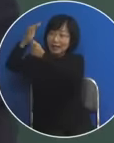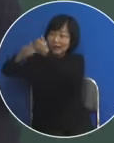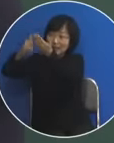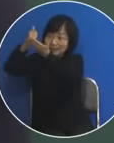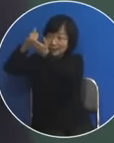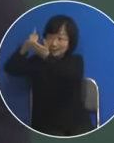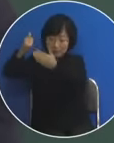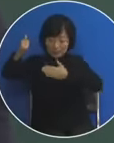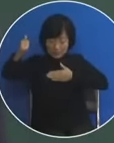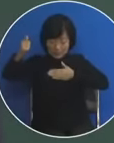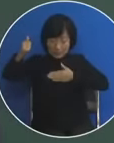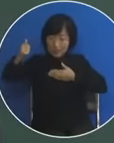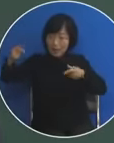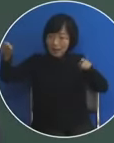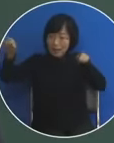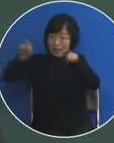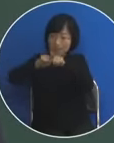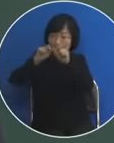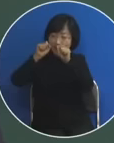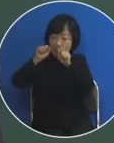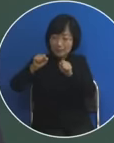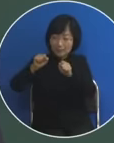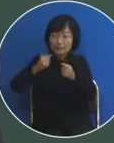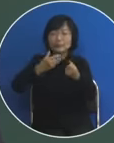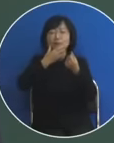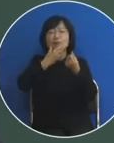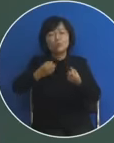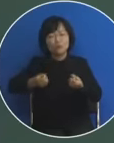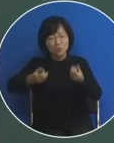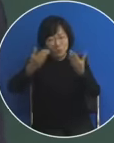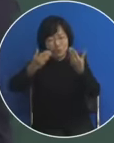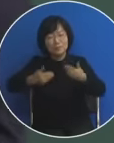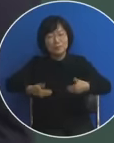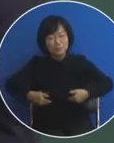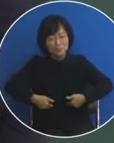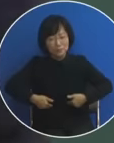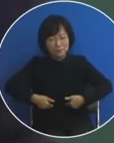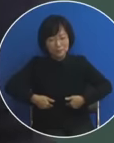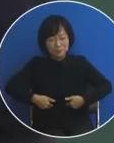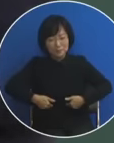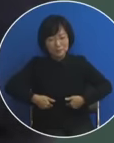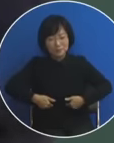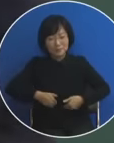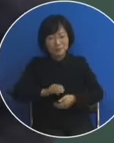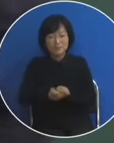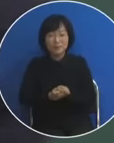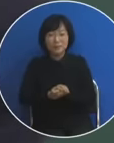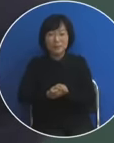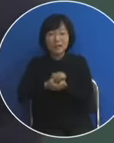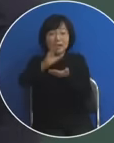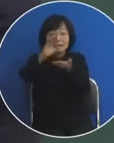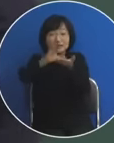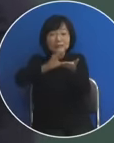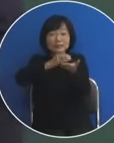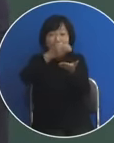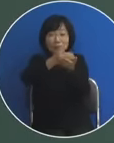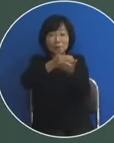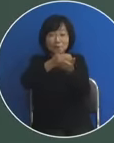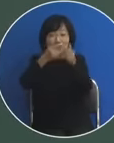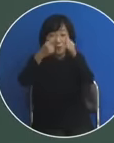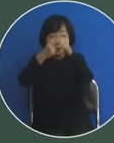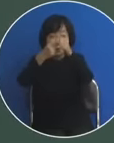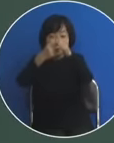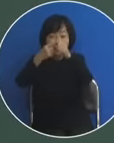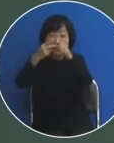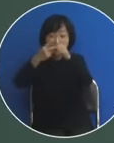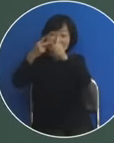축복 누리는 이게 필요하다 그 말이에요. And the blessing of knowing that God is with us, we need that. 그리스도와 하나님의 나라 성령